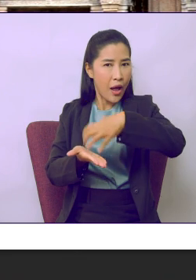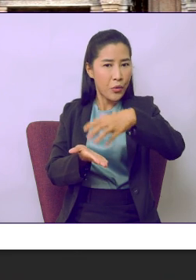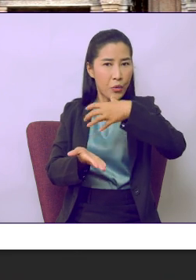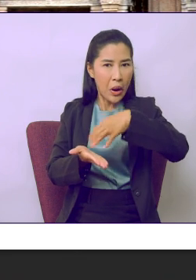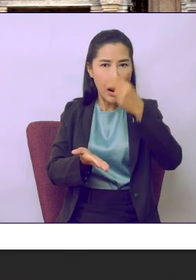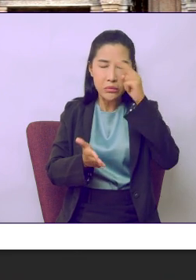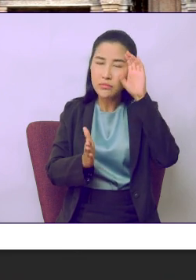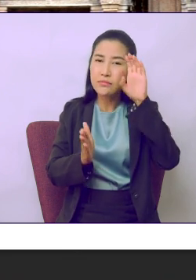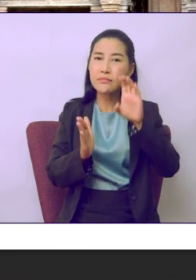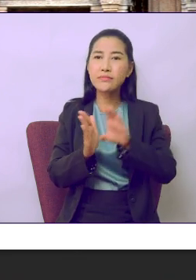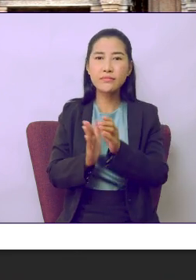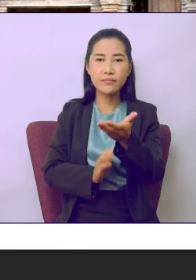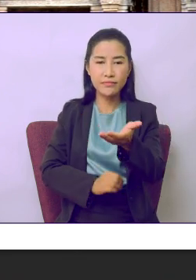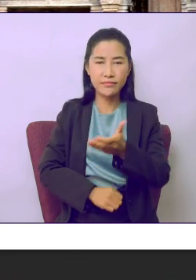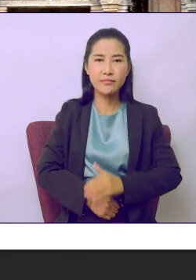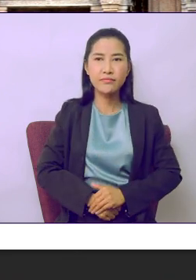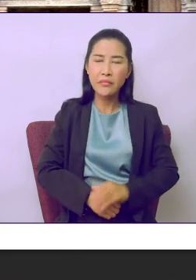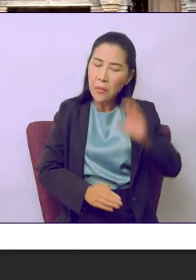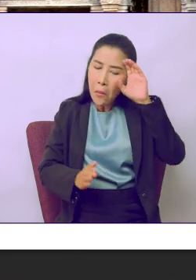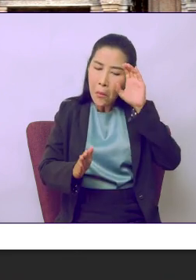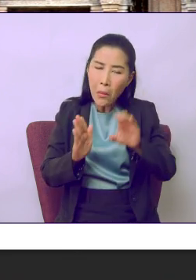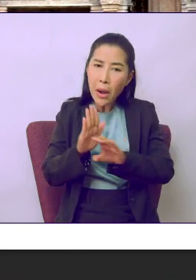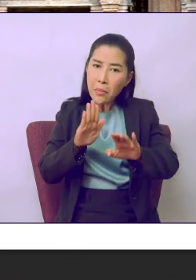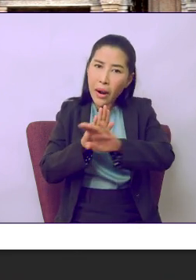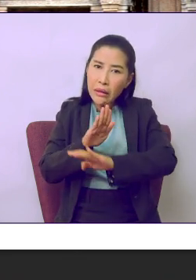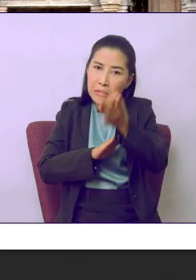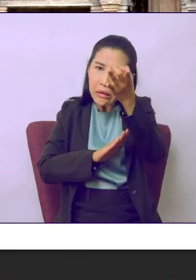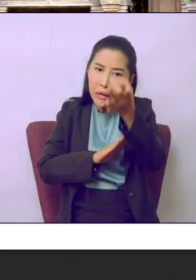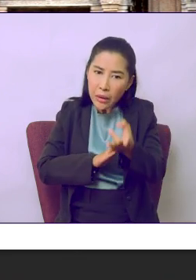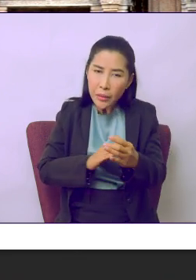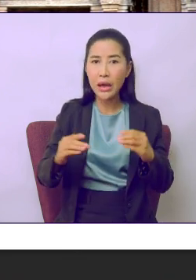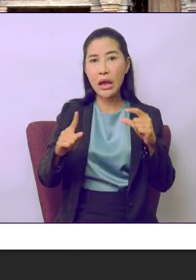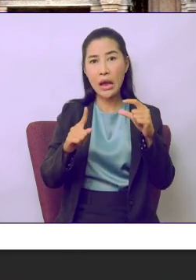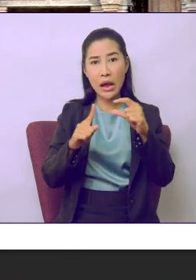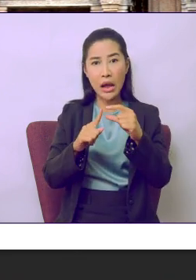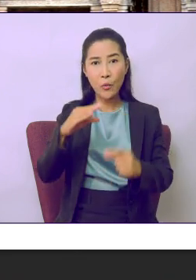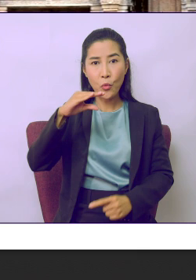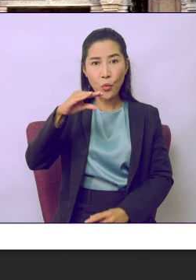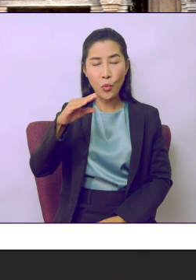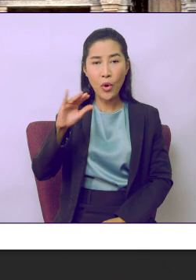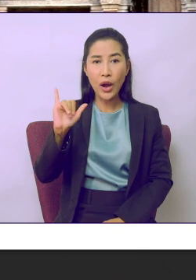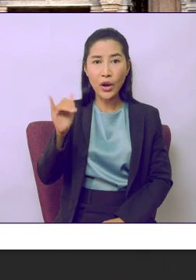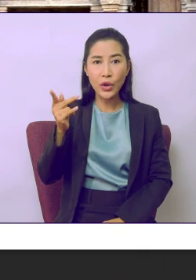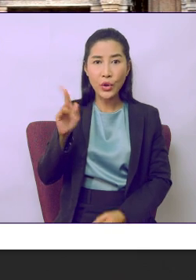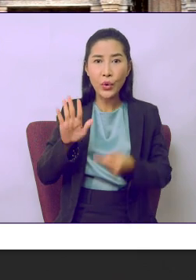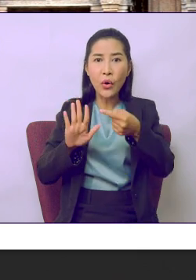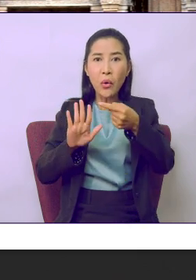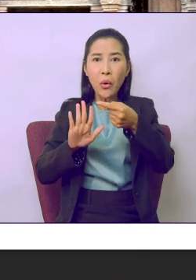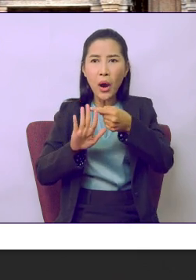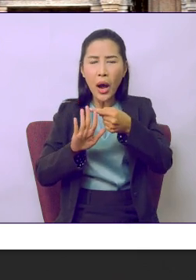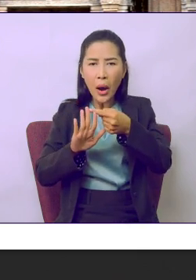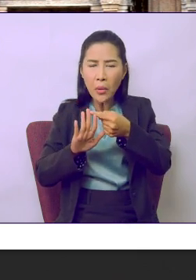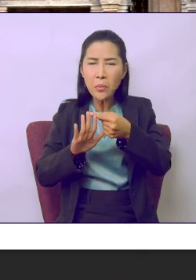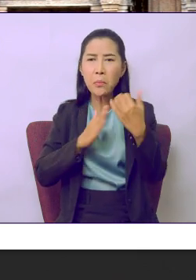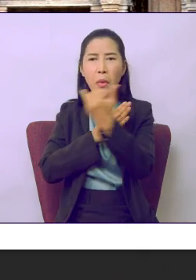1ภาพนะครับว่าเนี่ยครับเขาก็จะมีภาพหลักฐานอะไรแล้วก็อ่ามีคำว่าโยคะเนี่ยนะครับใส่เข้ามาก่อนประเทศอื่นมี